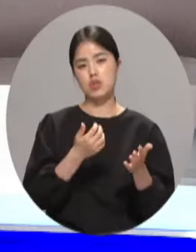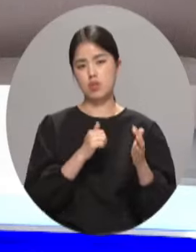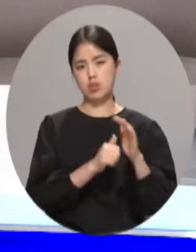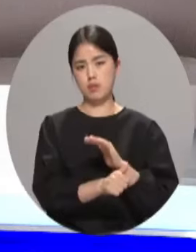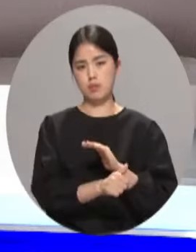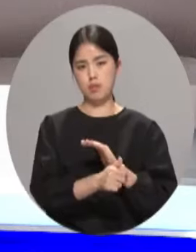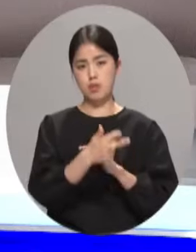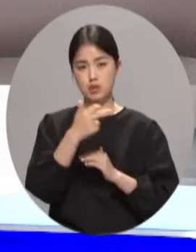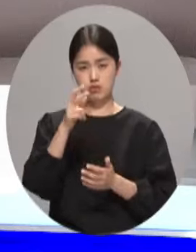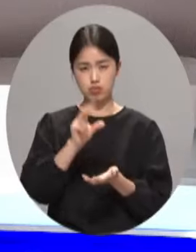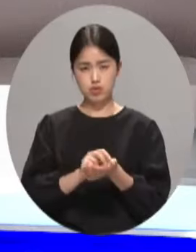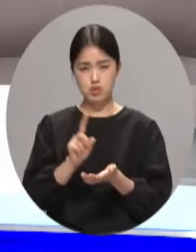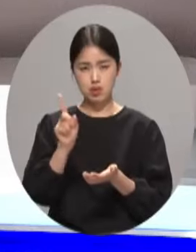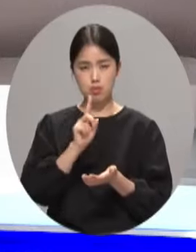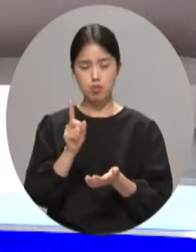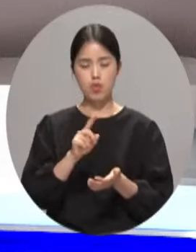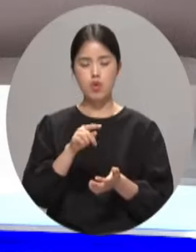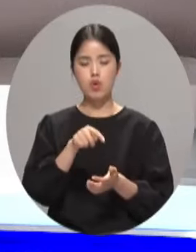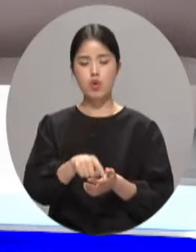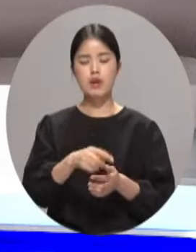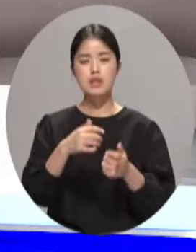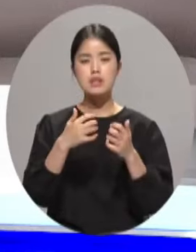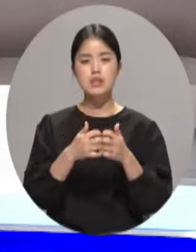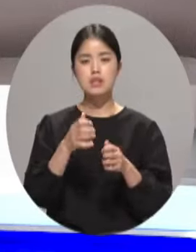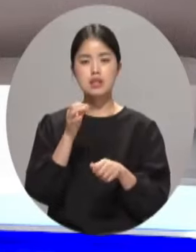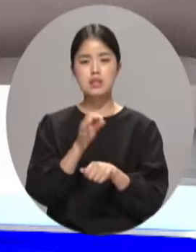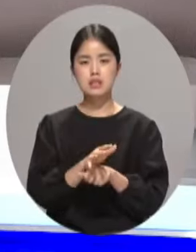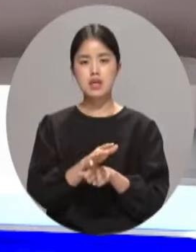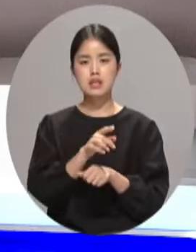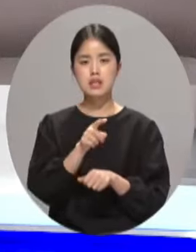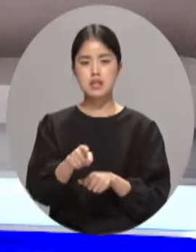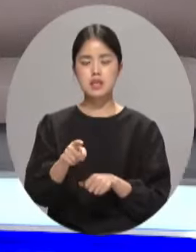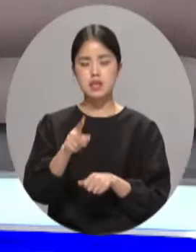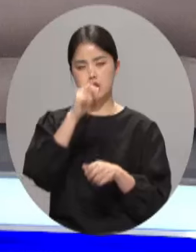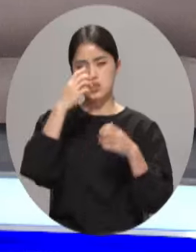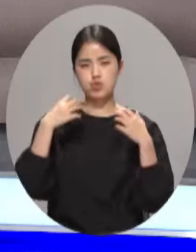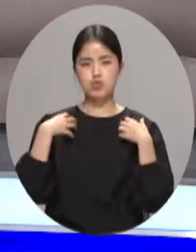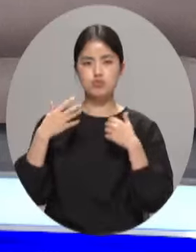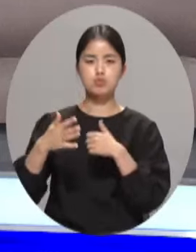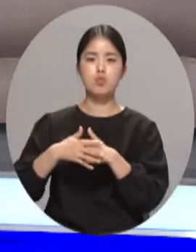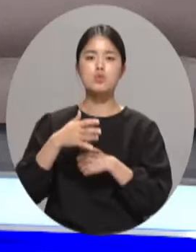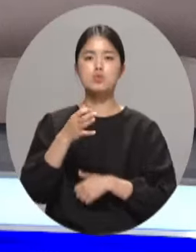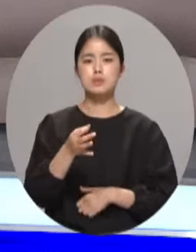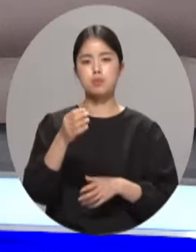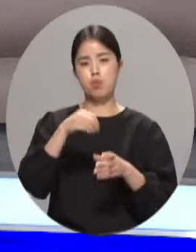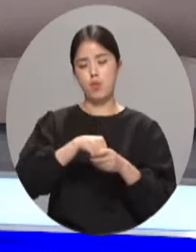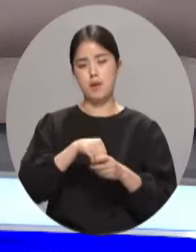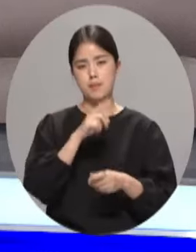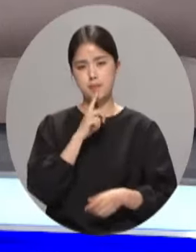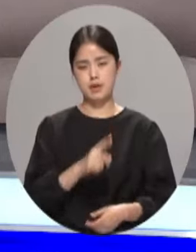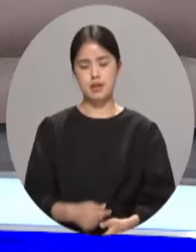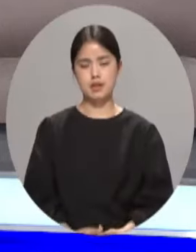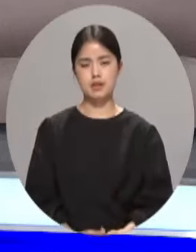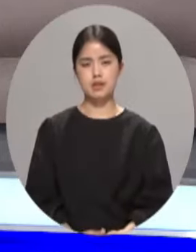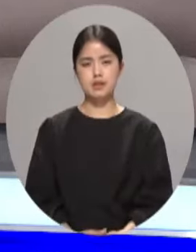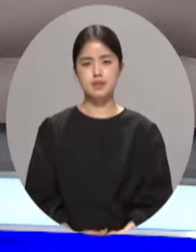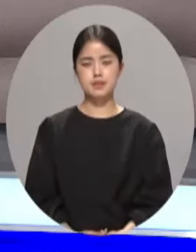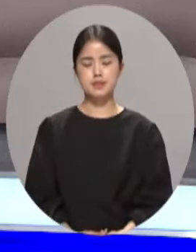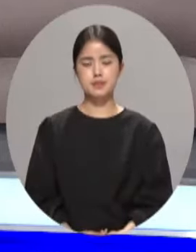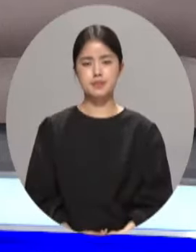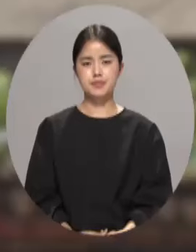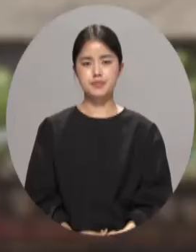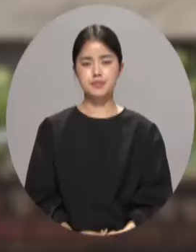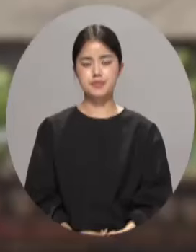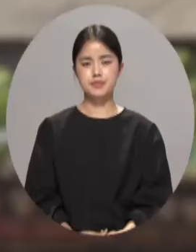문제는 농객의 구입비의 절반이 시의 보조금이었다는 사실입니다. 이주연 기자가 취재했습니다.